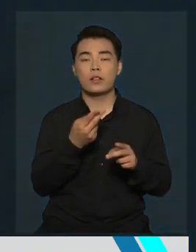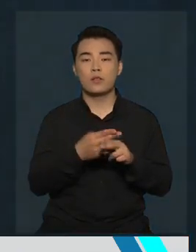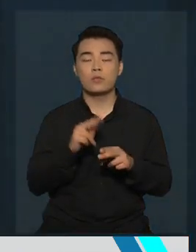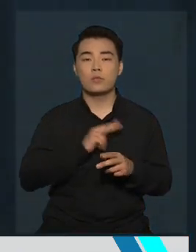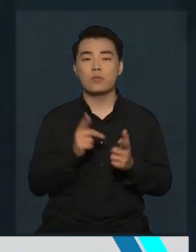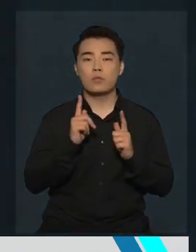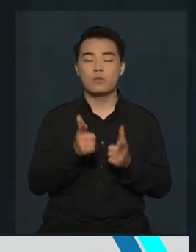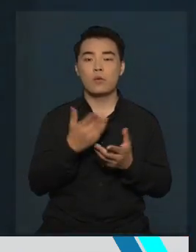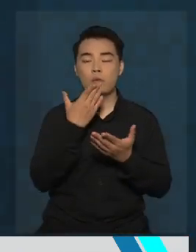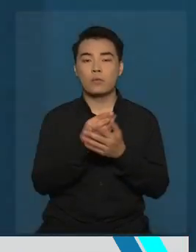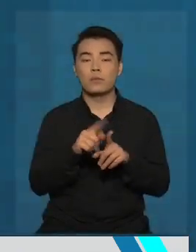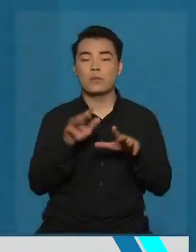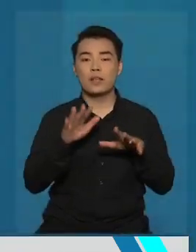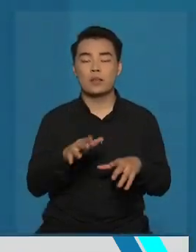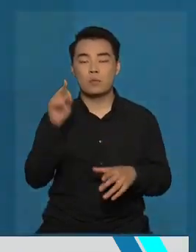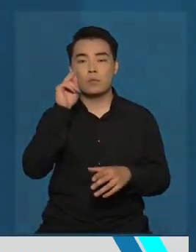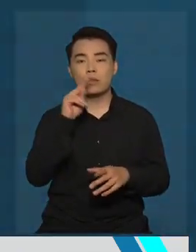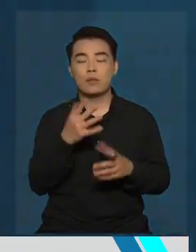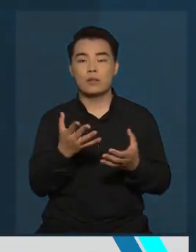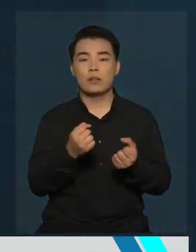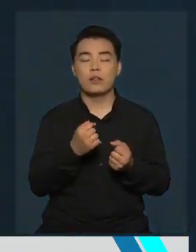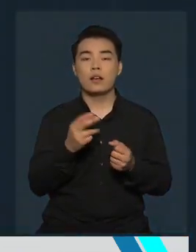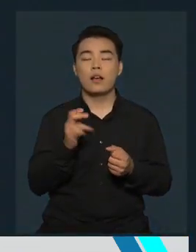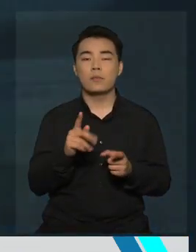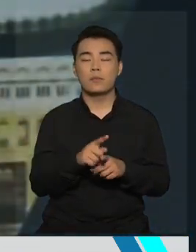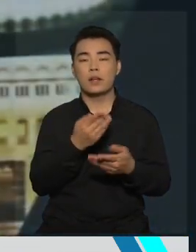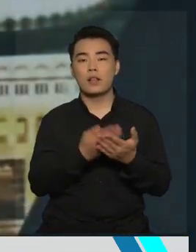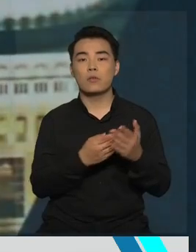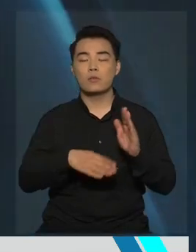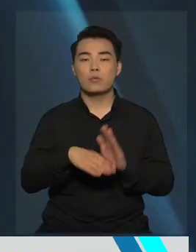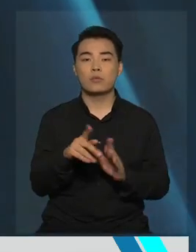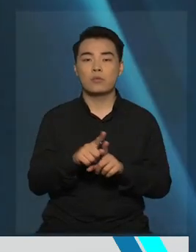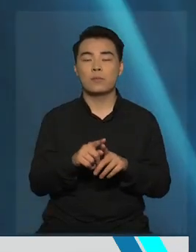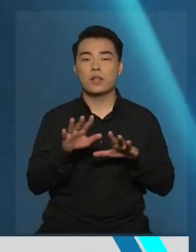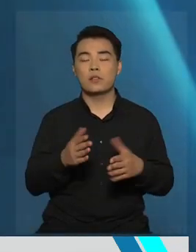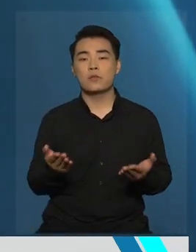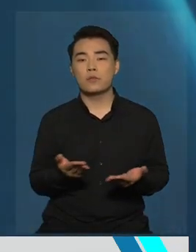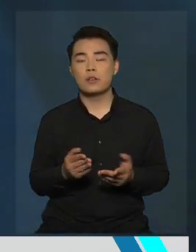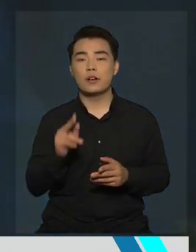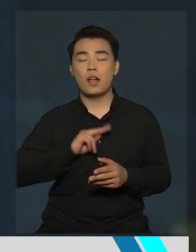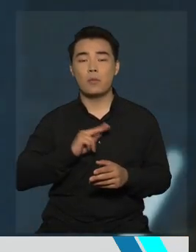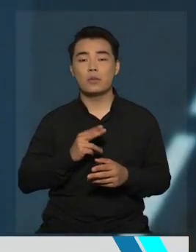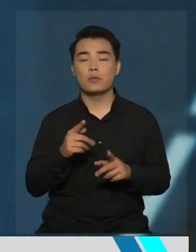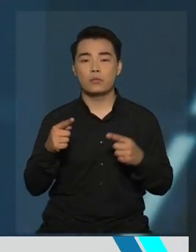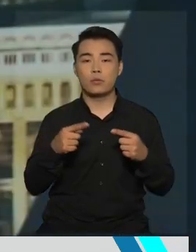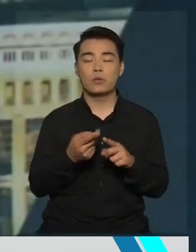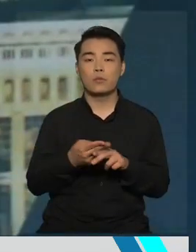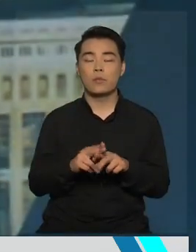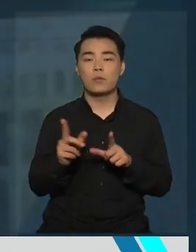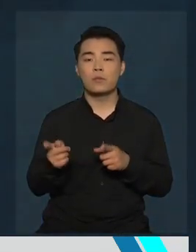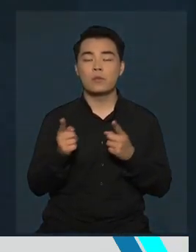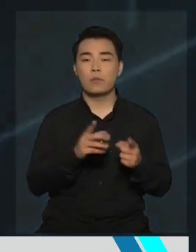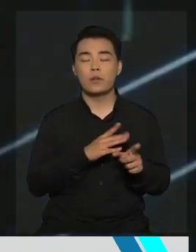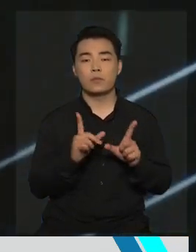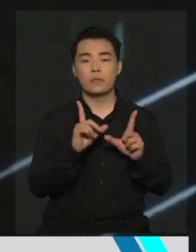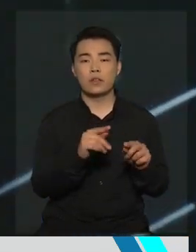месту своей учебы, как правило, да, то есть предлагают какие-то более лучшие условия, работа точно так же, как у нас сейчас